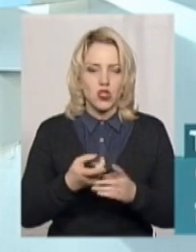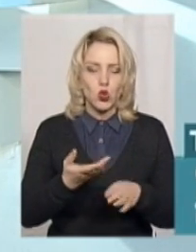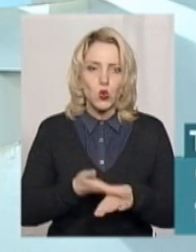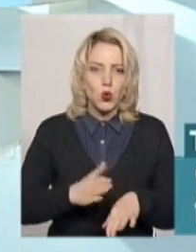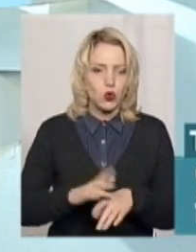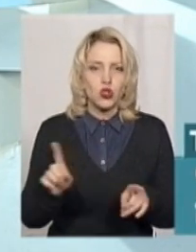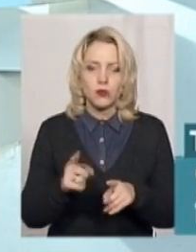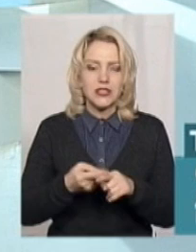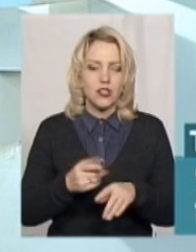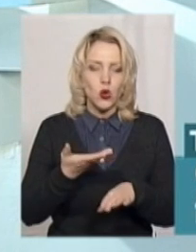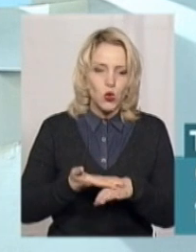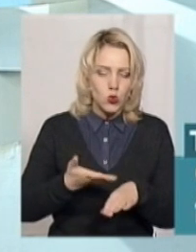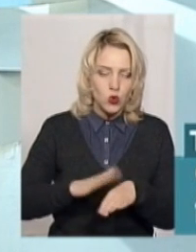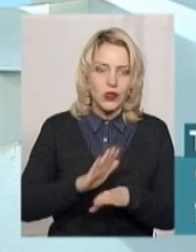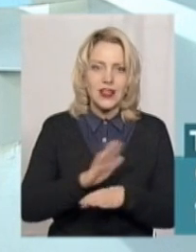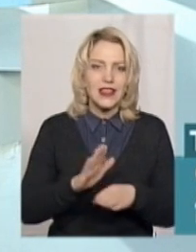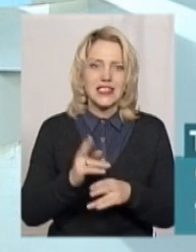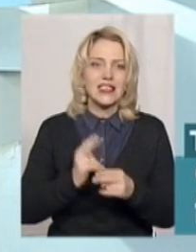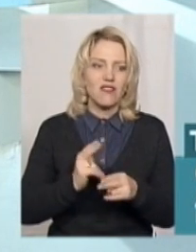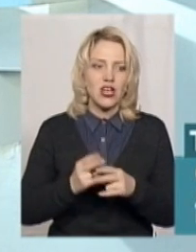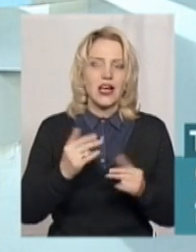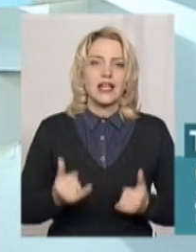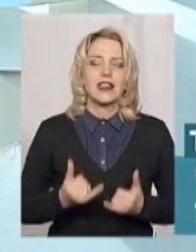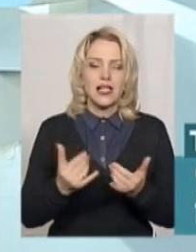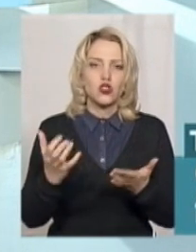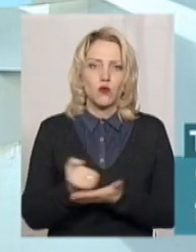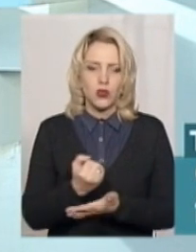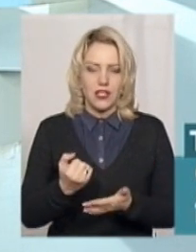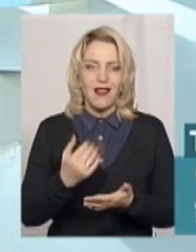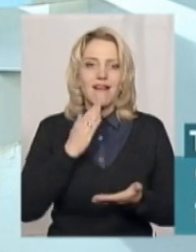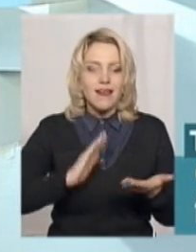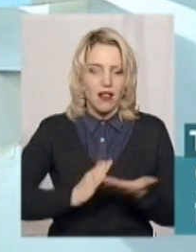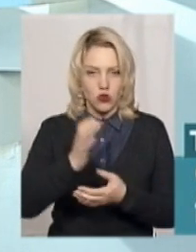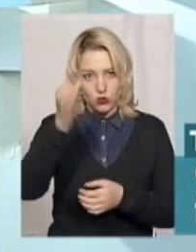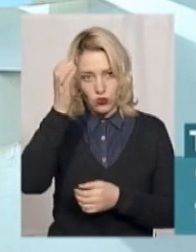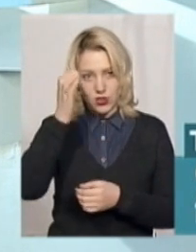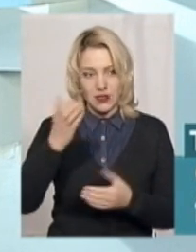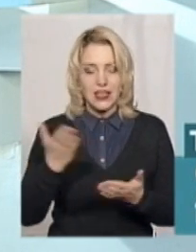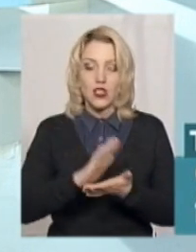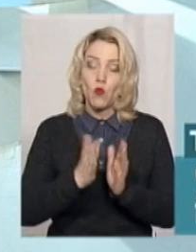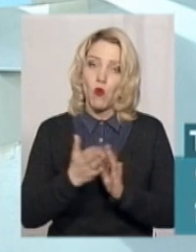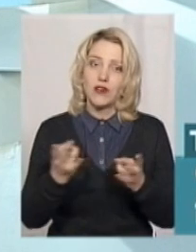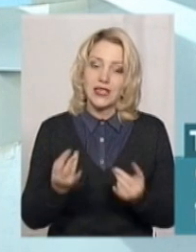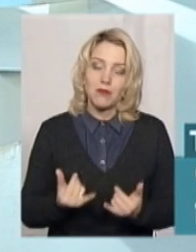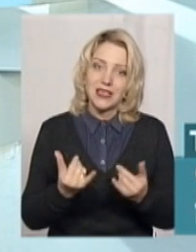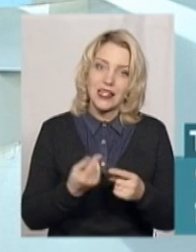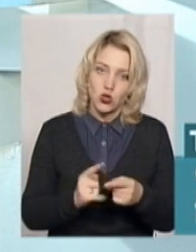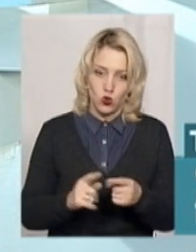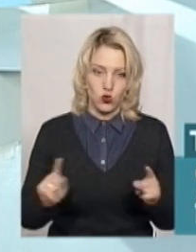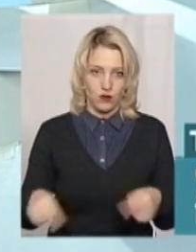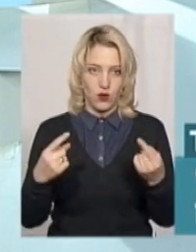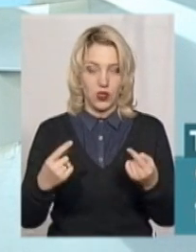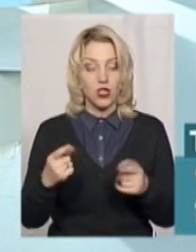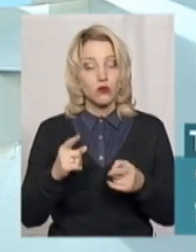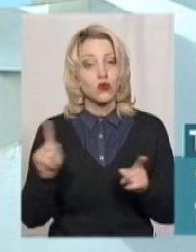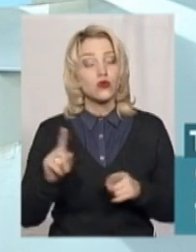ці труднощі не заважали їй для здобуття якісної освіти. Які умови їй для цього треба створити? Тому що, ну, старші